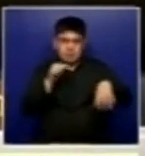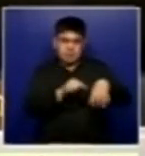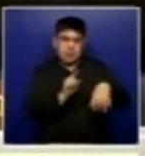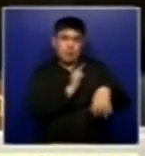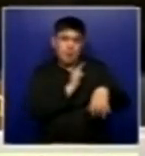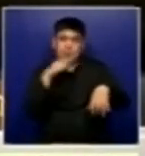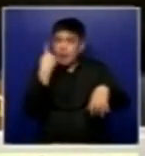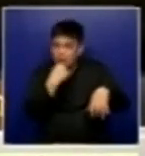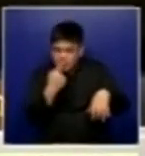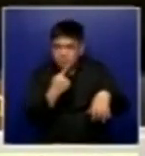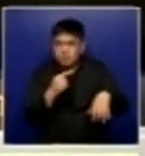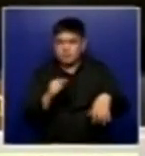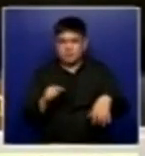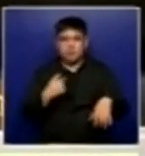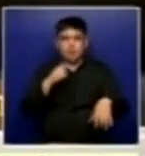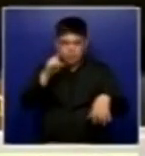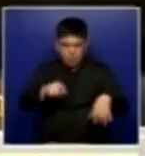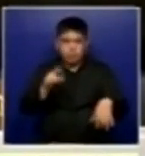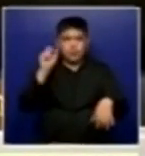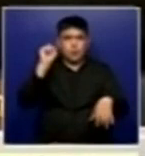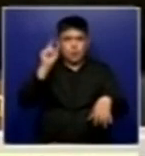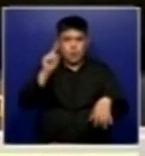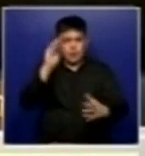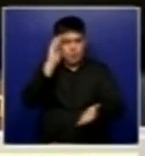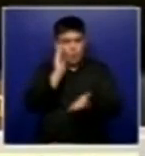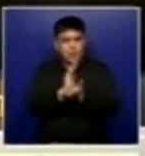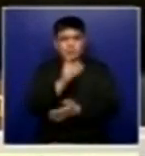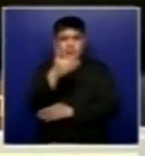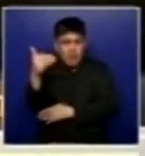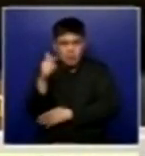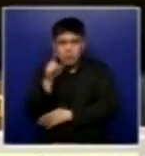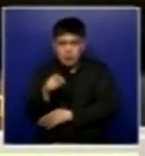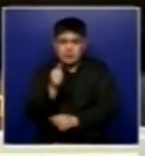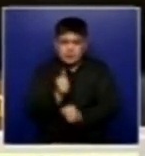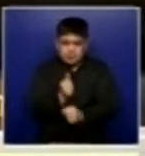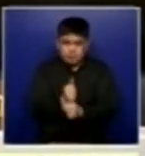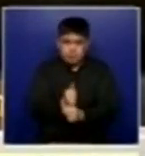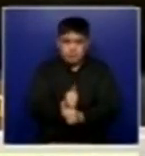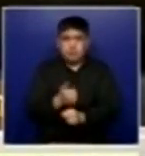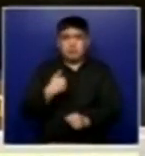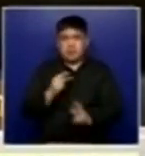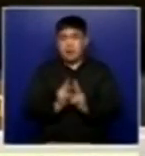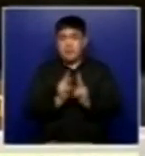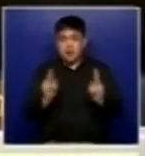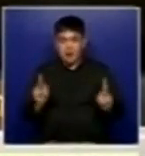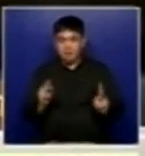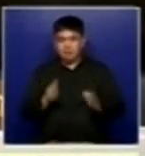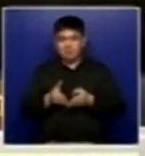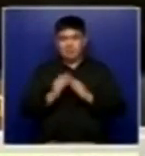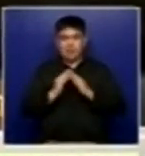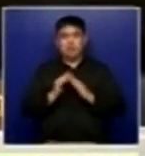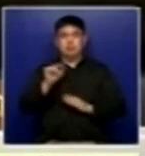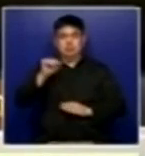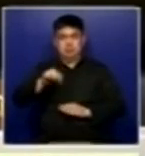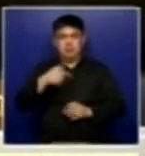งนี้ท่านนายกรัฐมนตรีท่านก็เน้นย้ำนะครับให้องค์การชาตินั้นไปดำเนินการซึ่งปัจจุบันก็ได้มีการตั้งคณะกรรมการสอบข้อเท็จจริงแล้วนะ